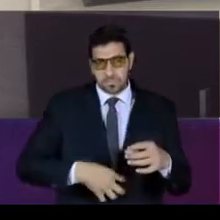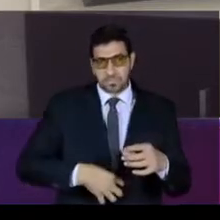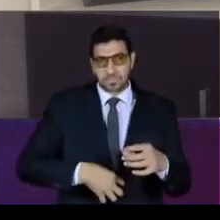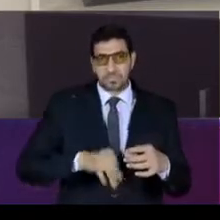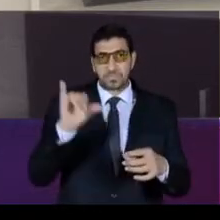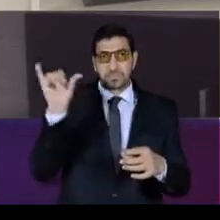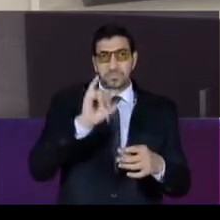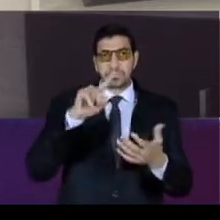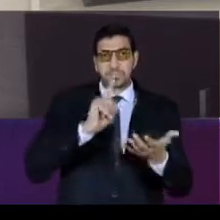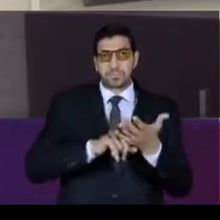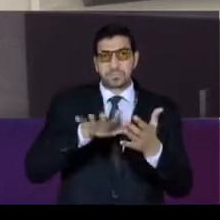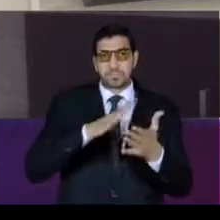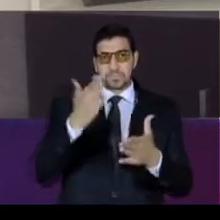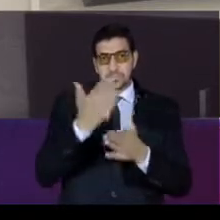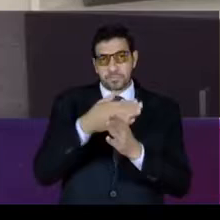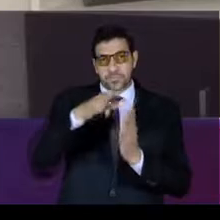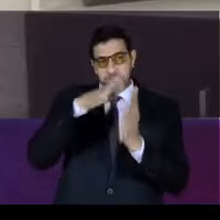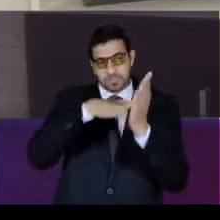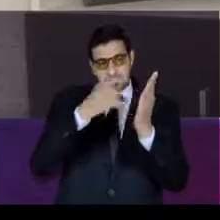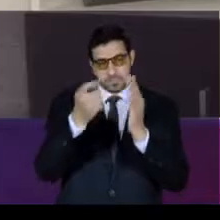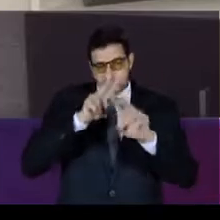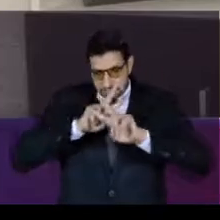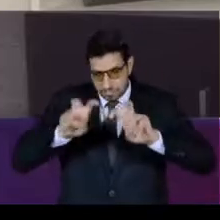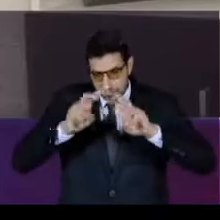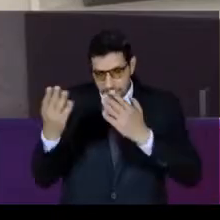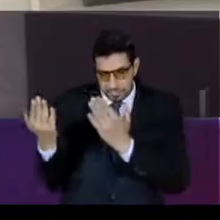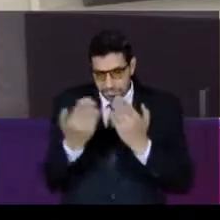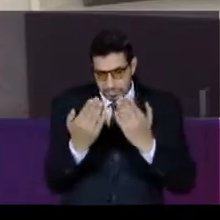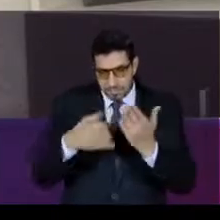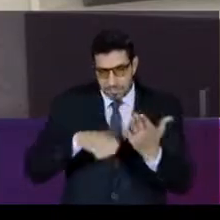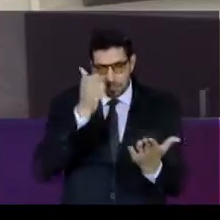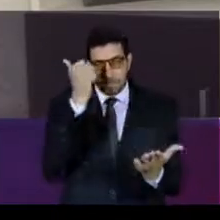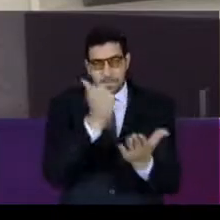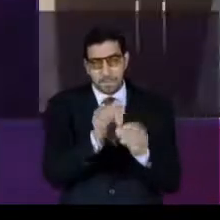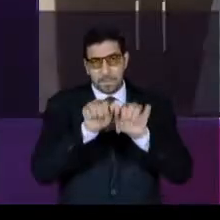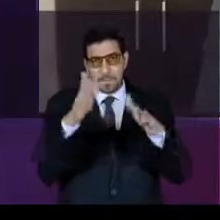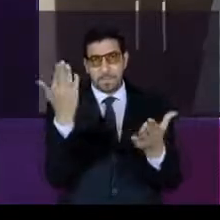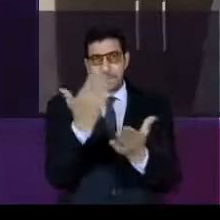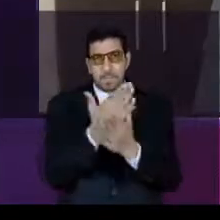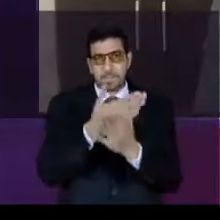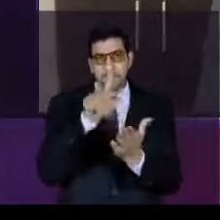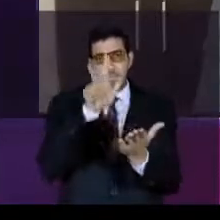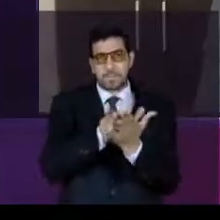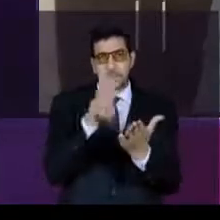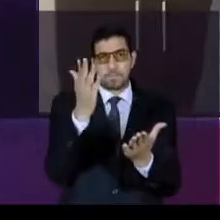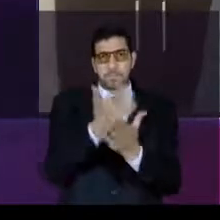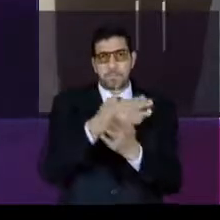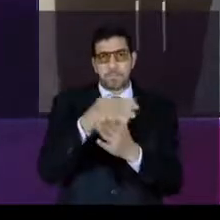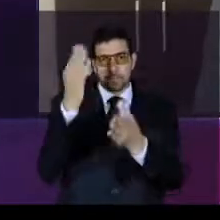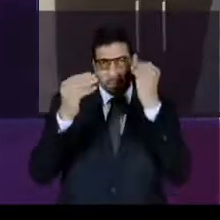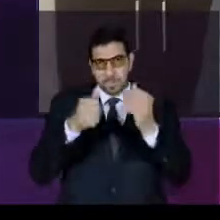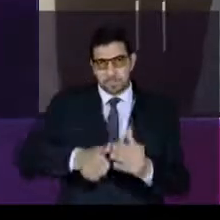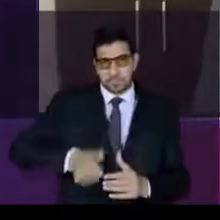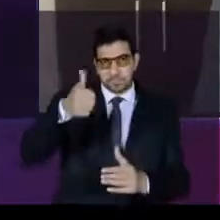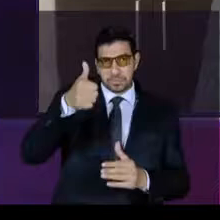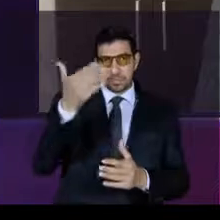علميه، لازم يبقى فيه ورقة بحثية منشورة ليها رقم للنشر عشان أعرف إن المعلومة دي كويسة